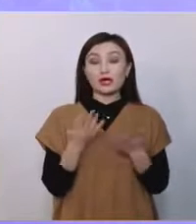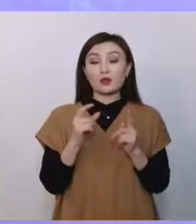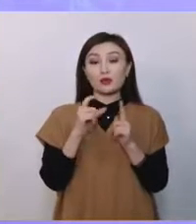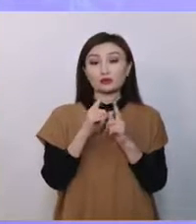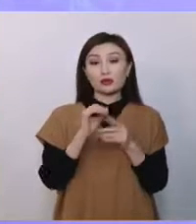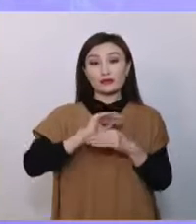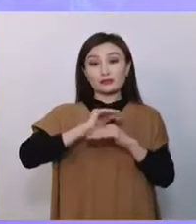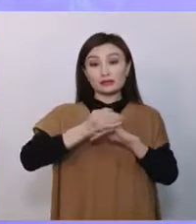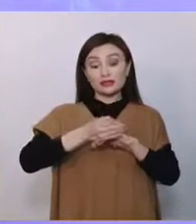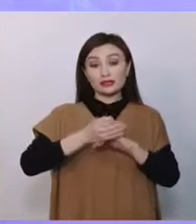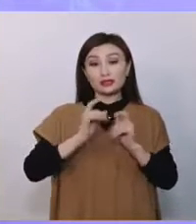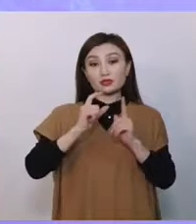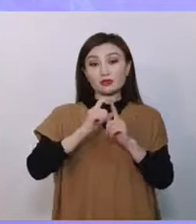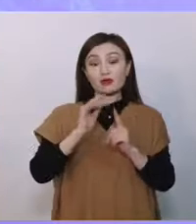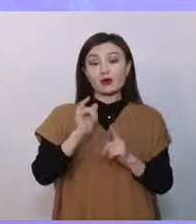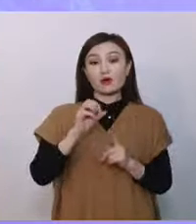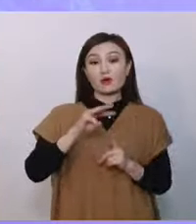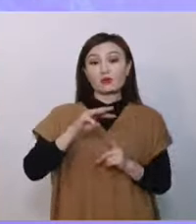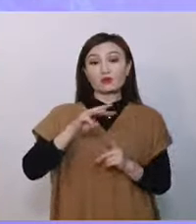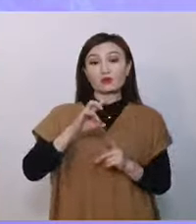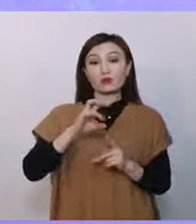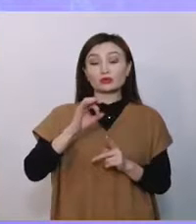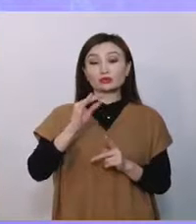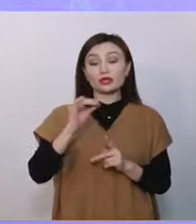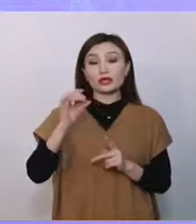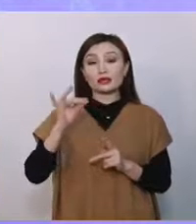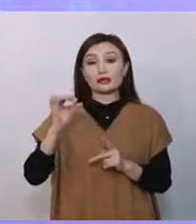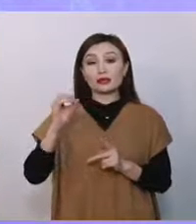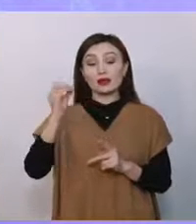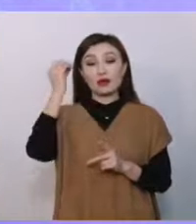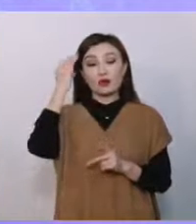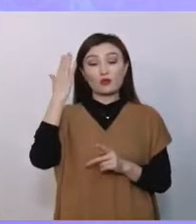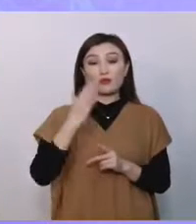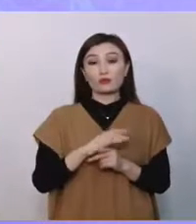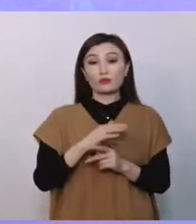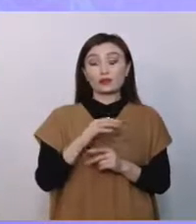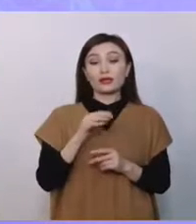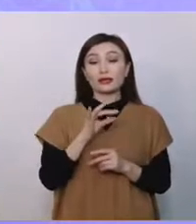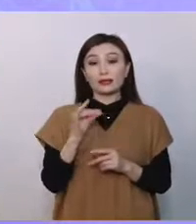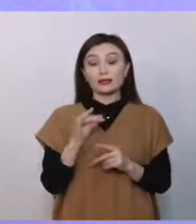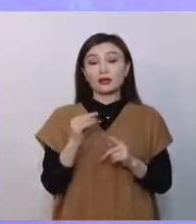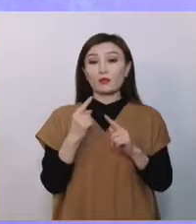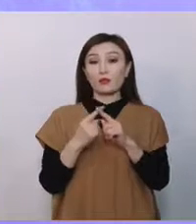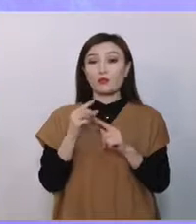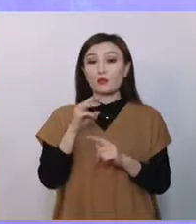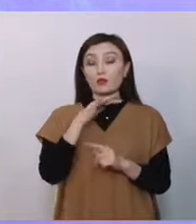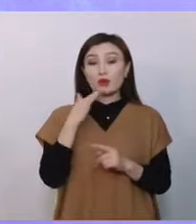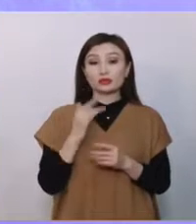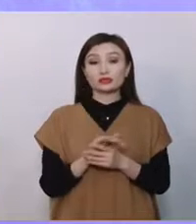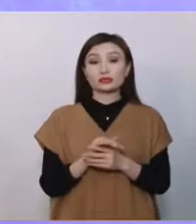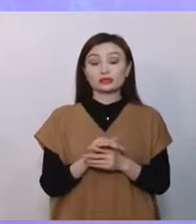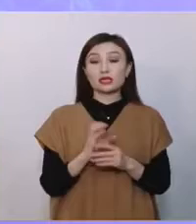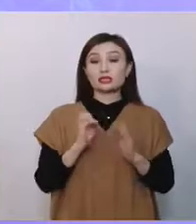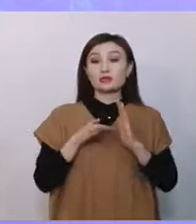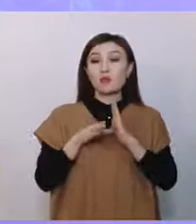слово спряталась в слове умножения ум и умножить значит с